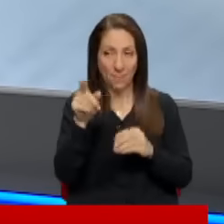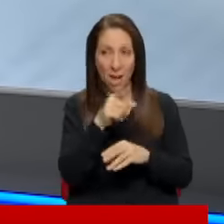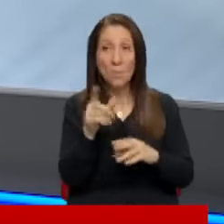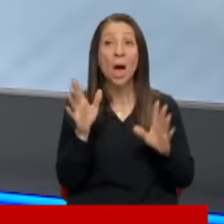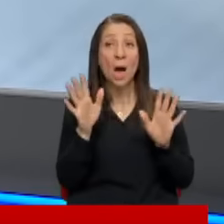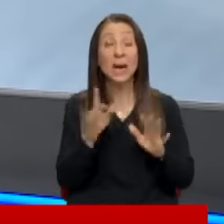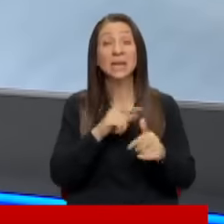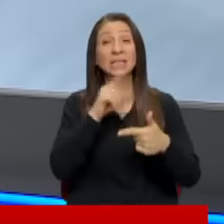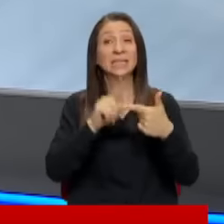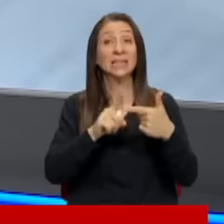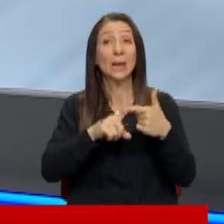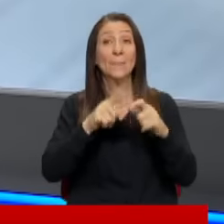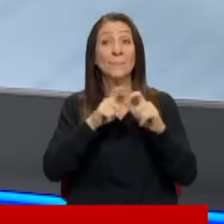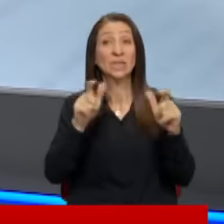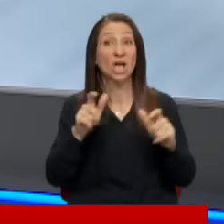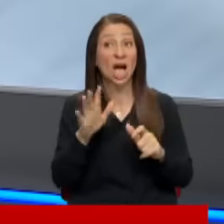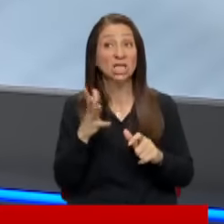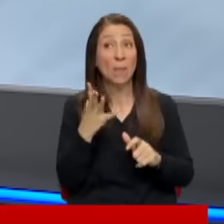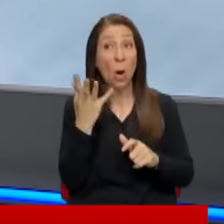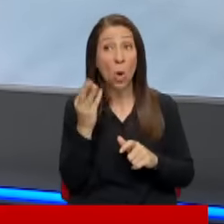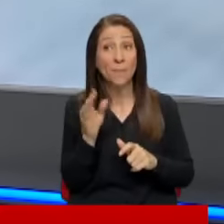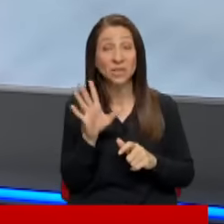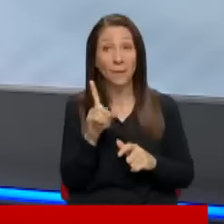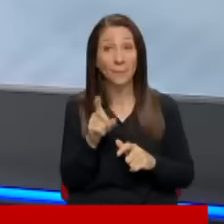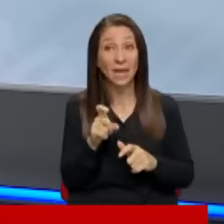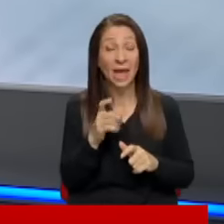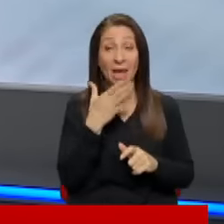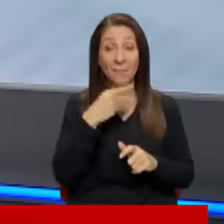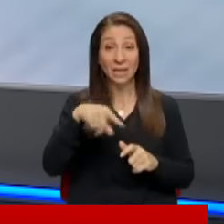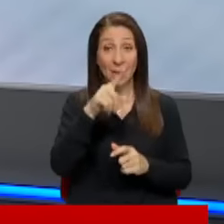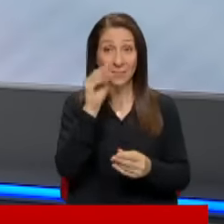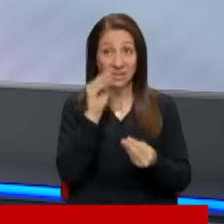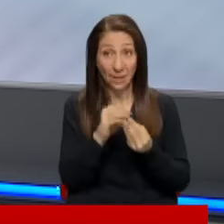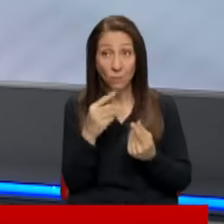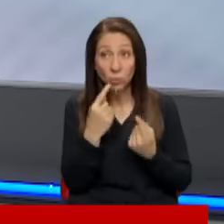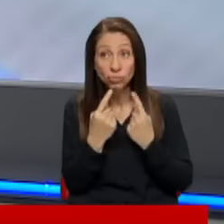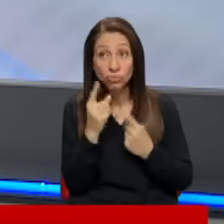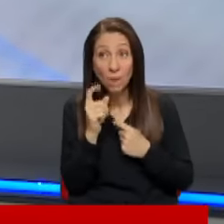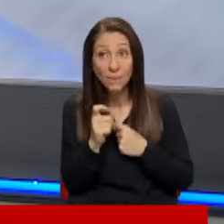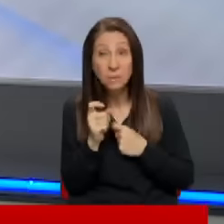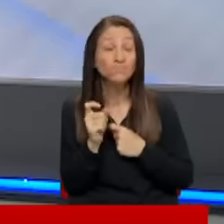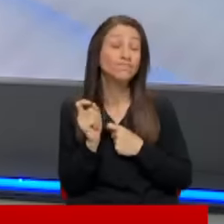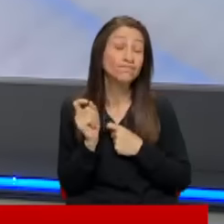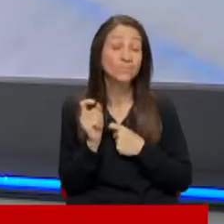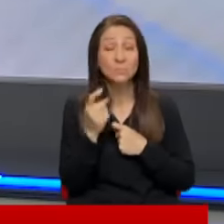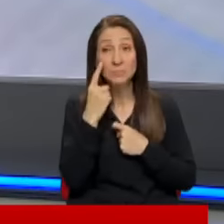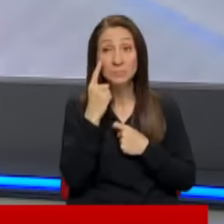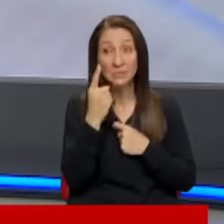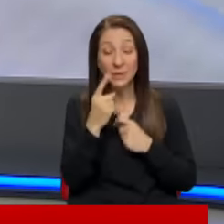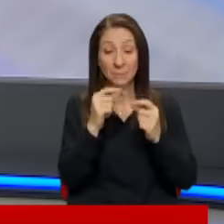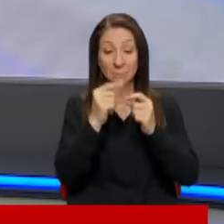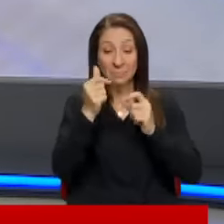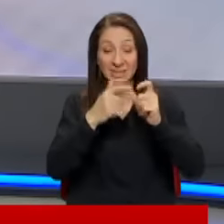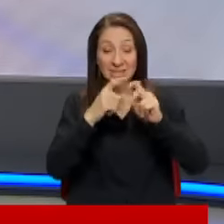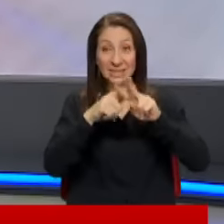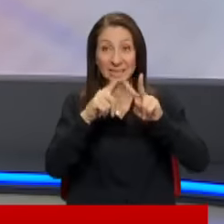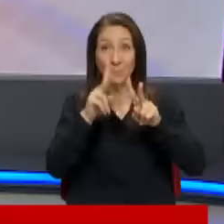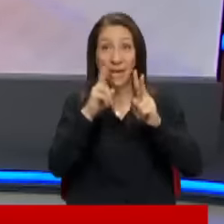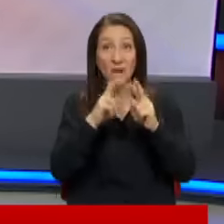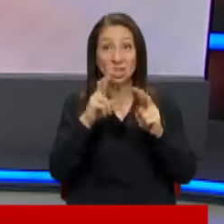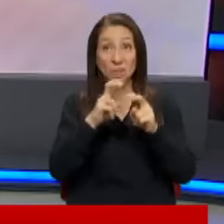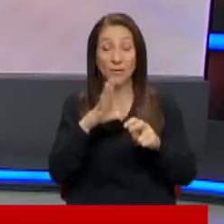Ama bir diğer başlık acaba olabilecek mi? Emekliye bir zam gündeme gelecek mi? Bakın BİSAM'ın bir araştırması var.